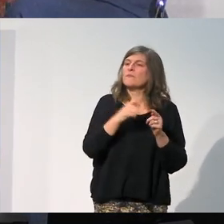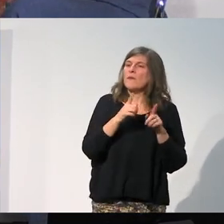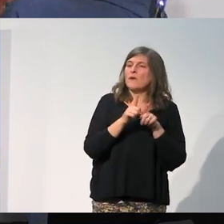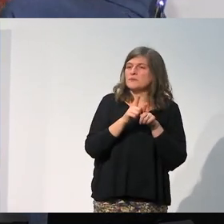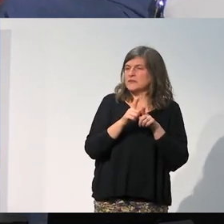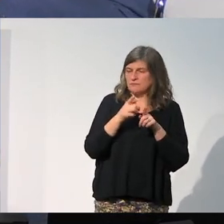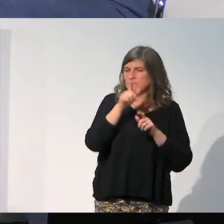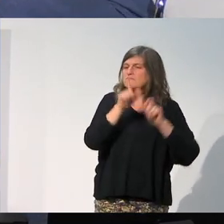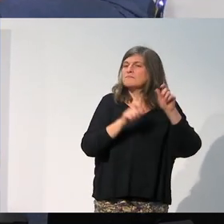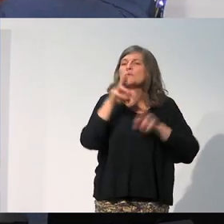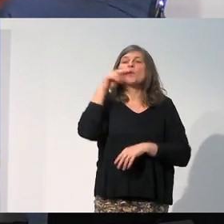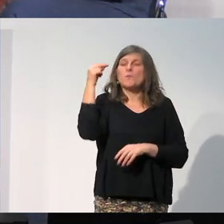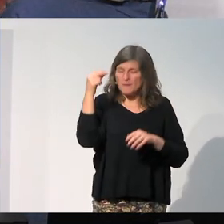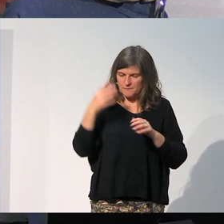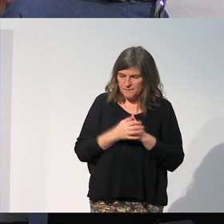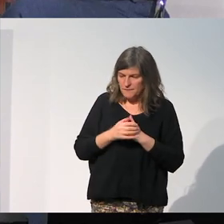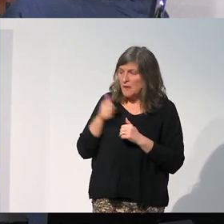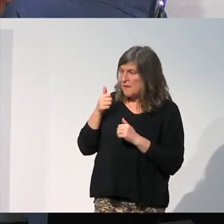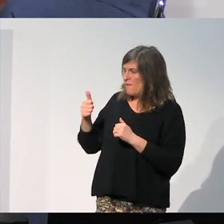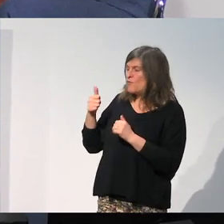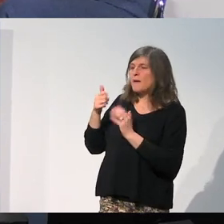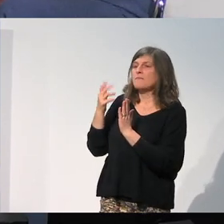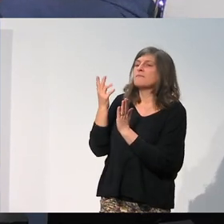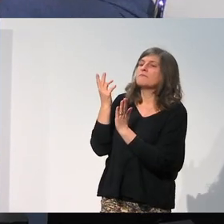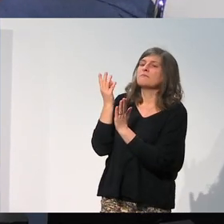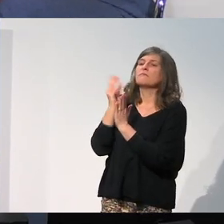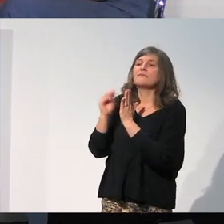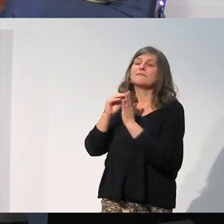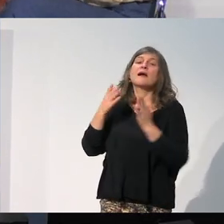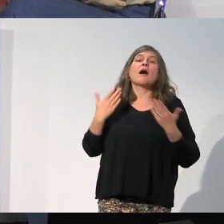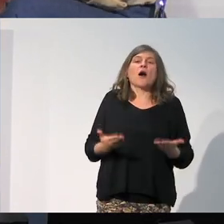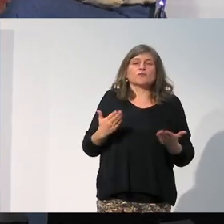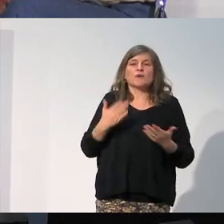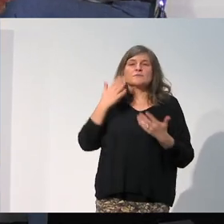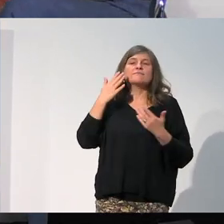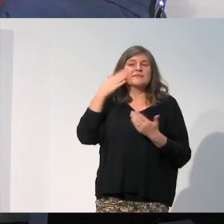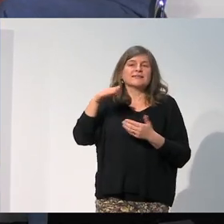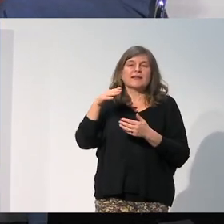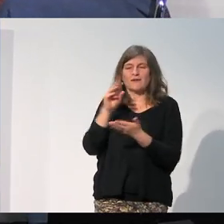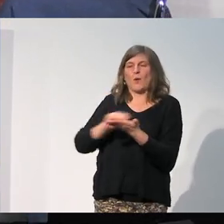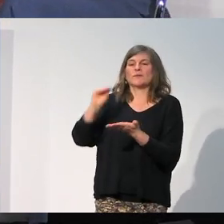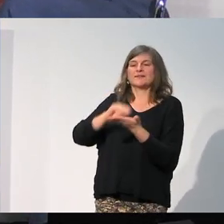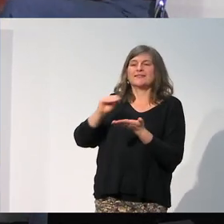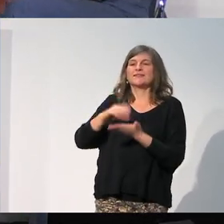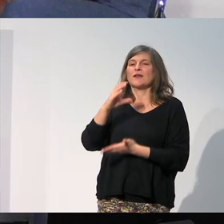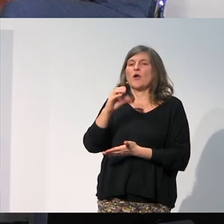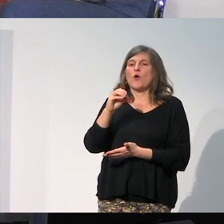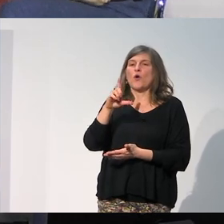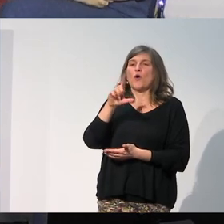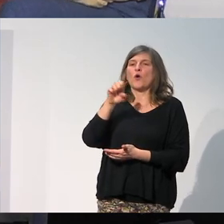dans votre livre, vous déconstruisez quelque part un peu Colette. Alors, on parle beaucoup de Colette cette année, mais vous racontez les